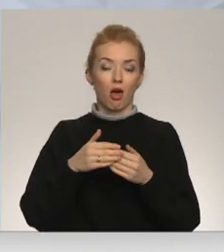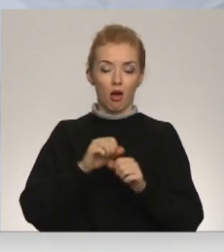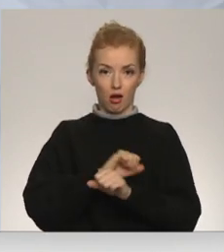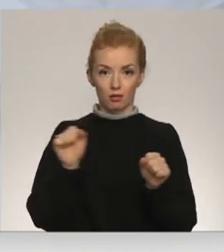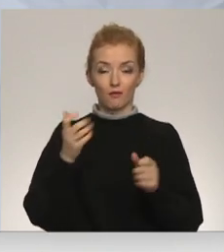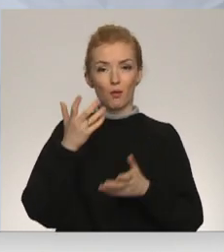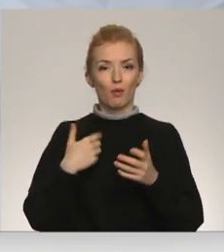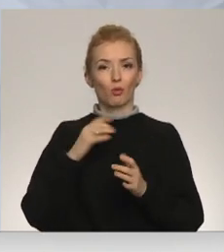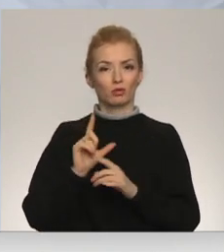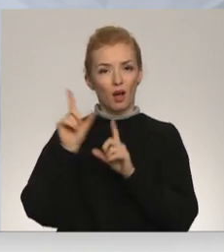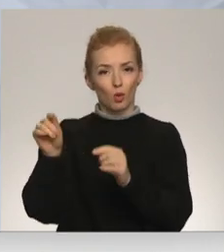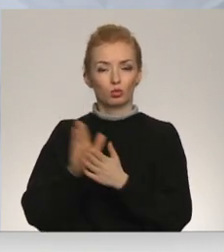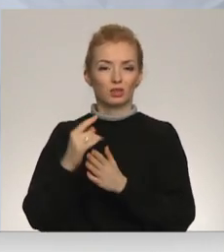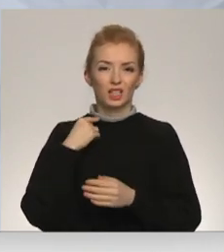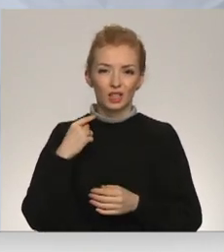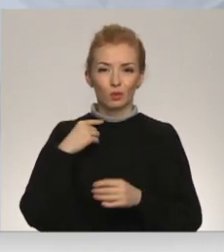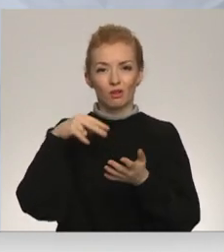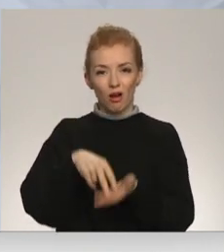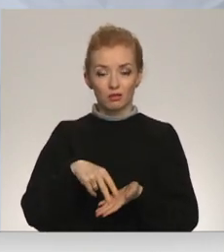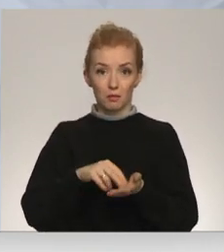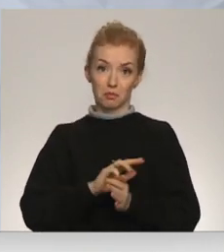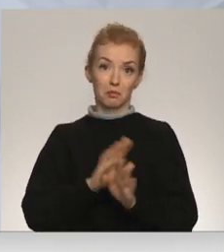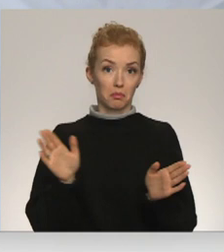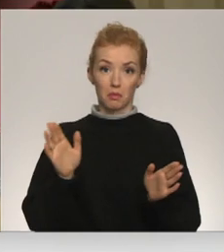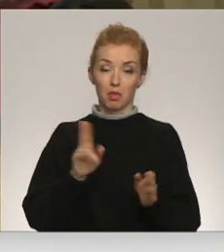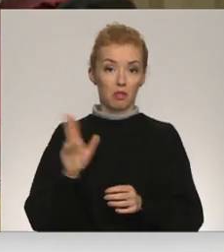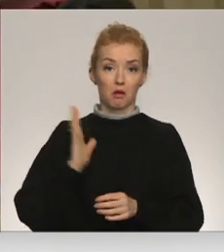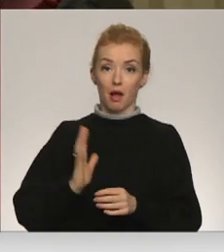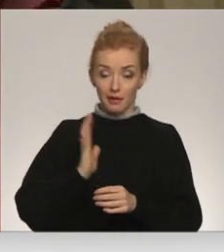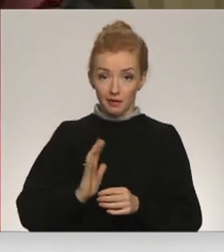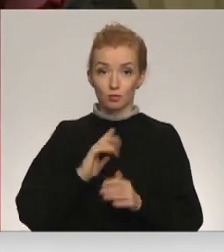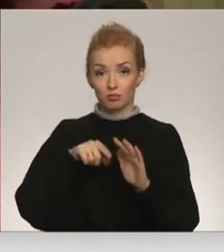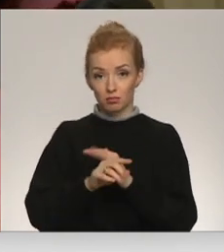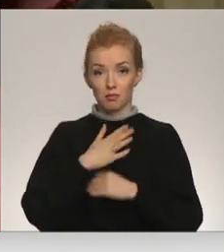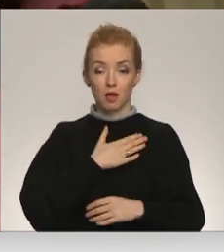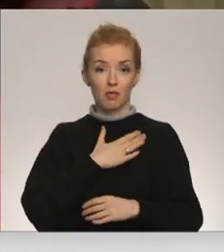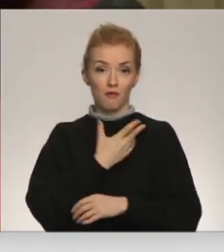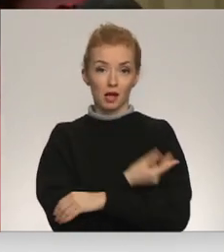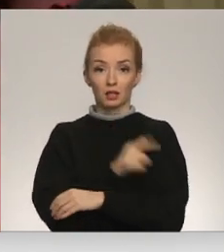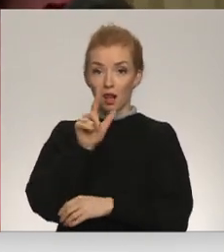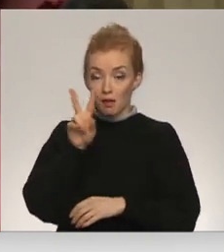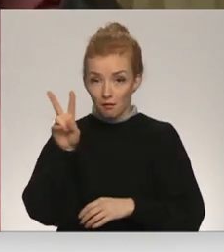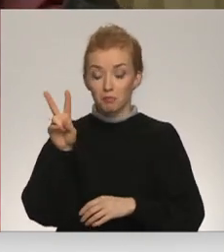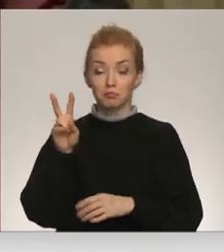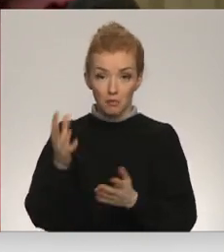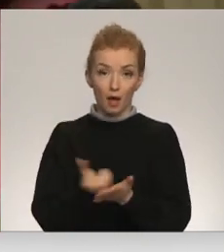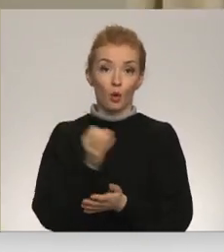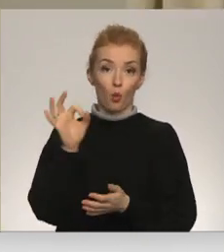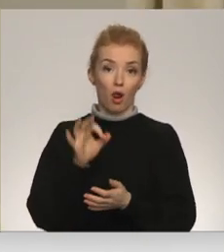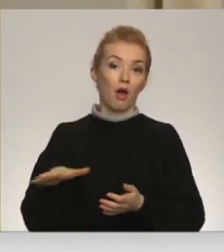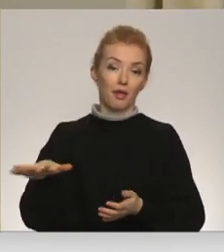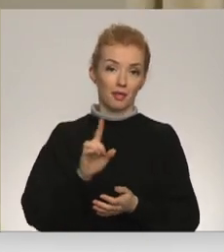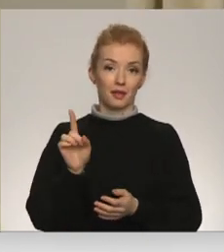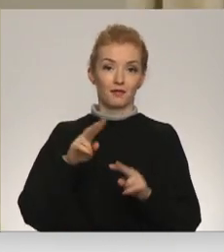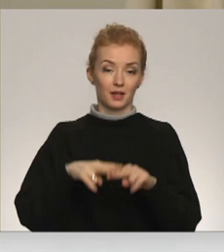tirdzniecības centru kādu Rīgā. Bet tad es sapratu, okay, vairs nevar gaidīt, iegāju manu vakcīnu LV un atradu olēnē vietu. Es